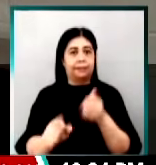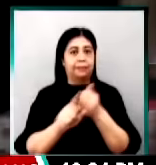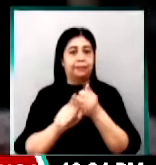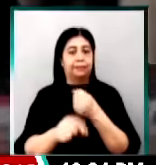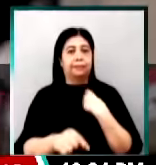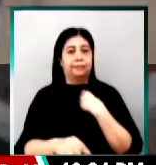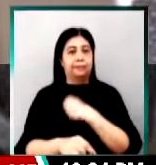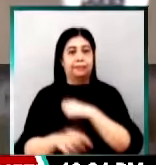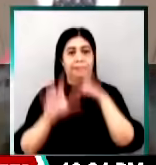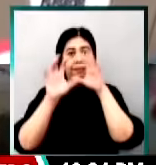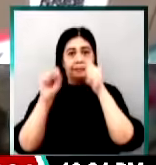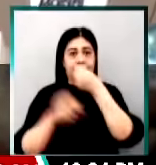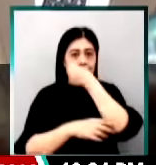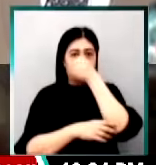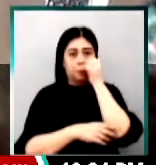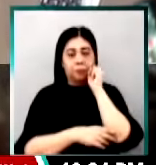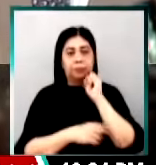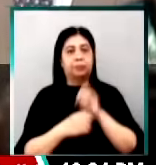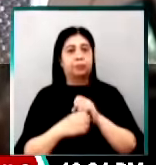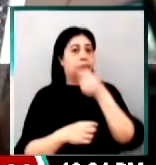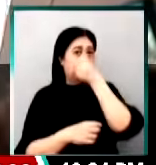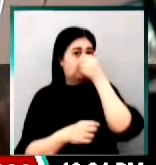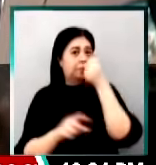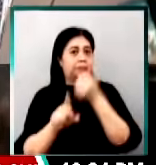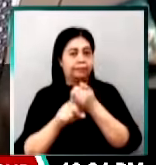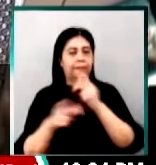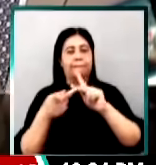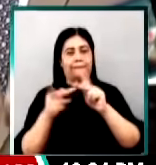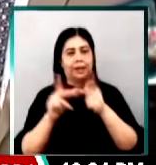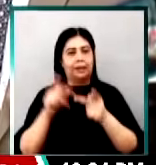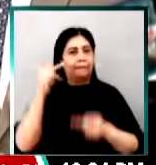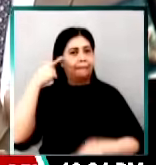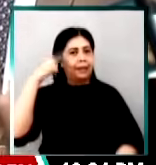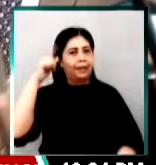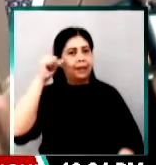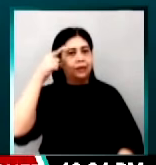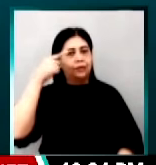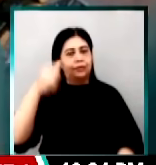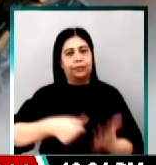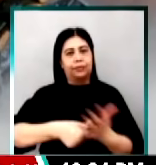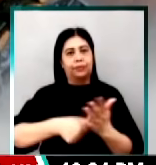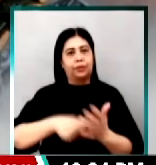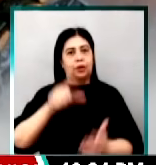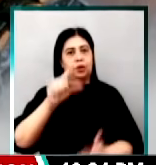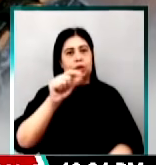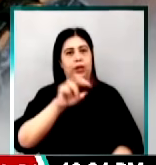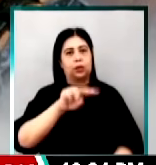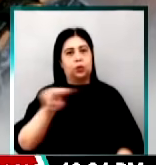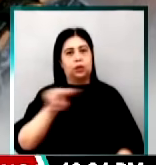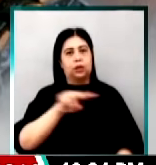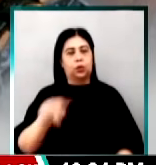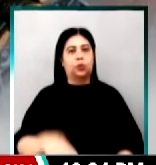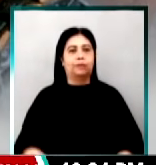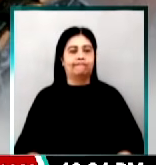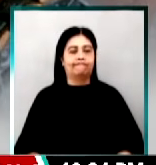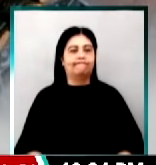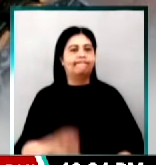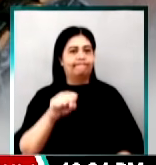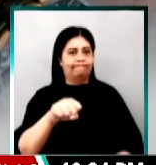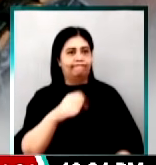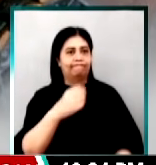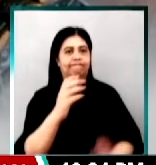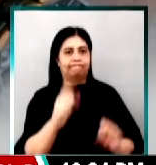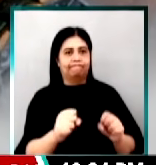Soto. Si Soto ang makakatambal ni Lacson sa eleksyon 2022. Yes, magiging member siya at